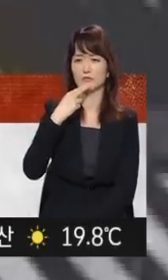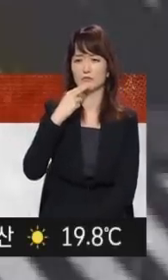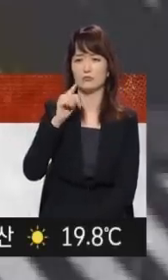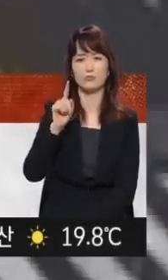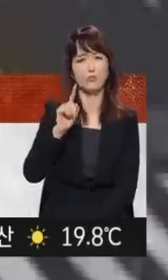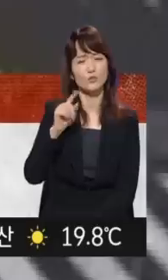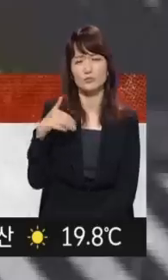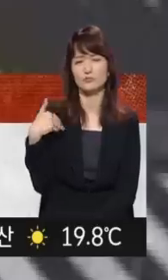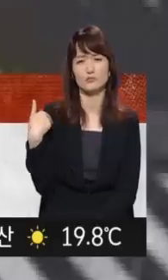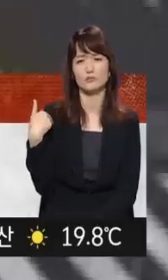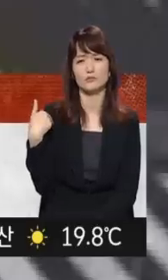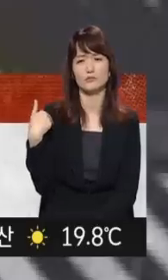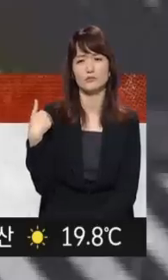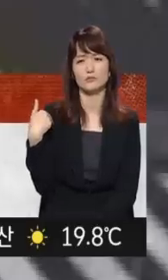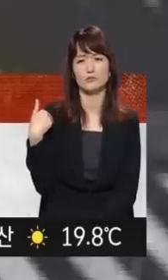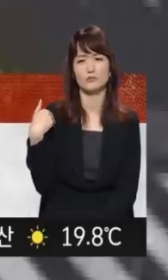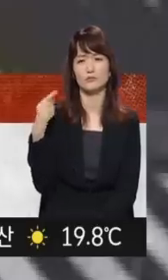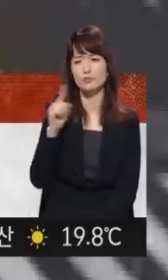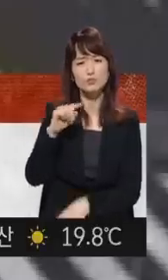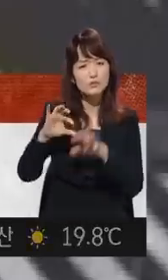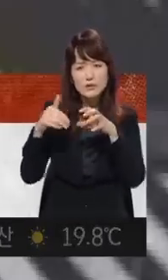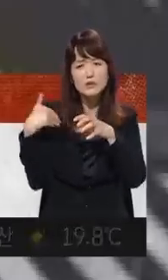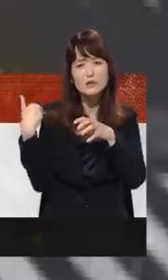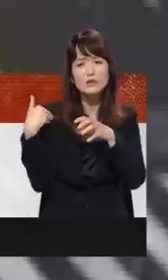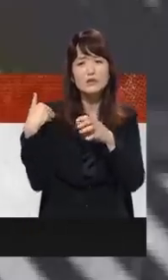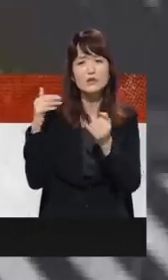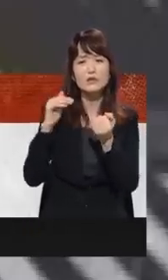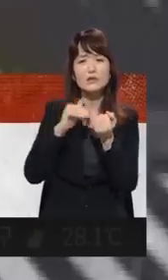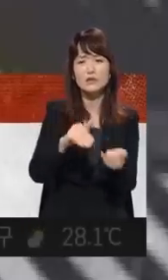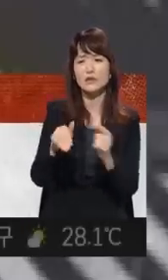모르겠는데 무슨 나라인지 모르겠네요